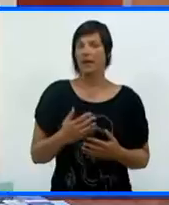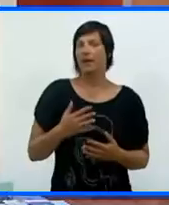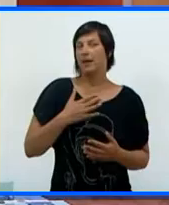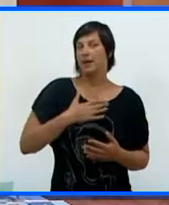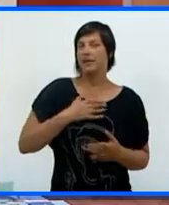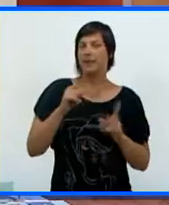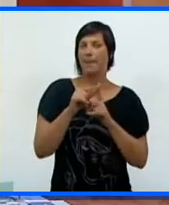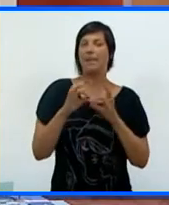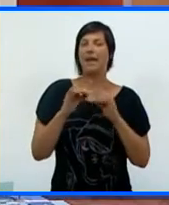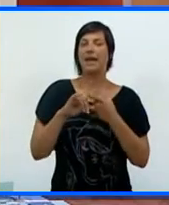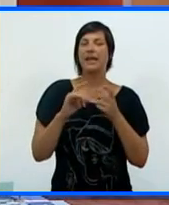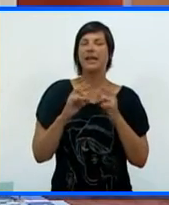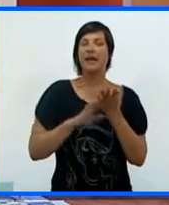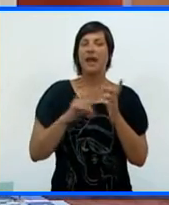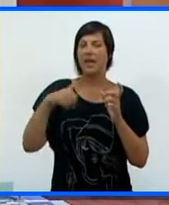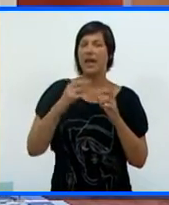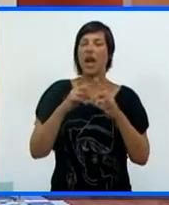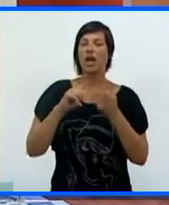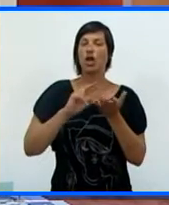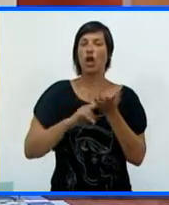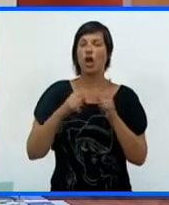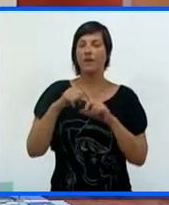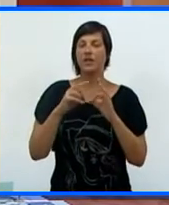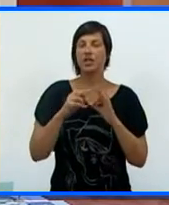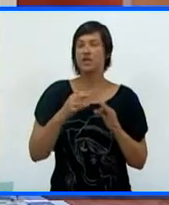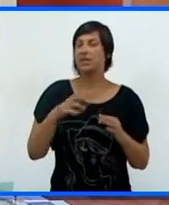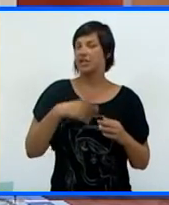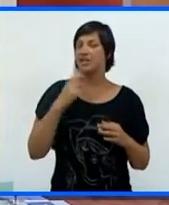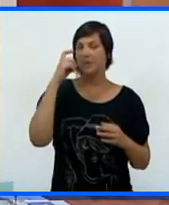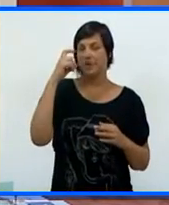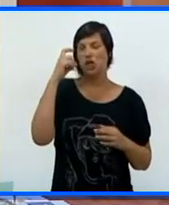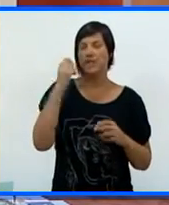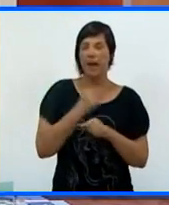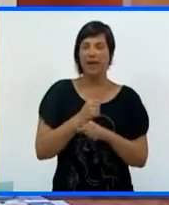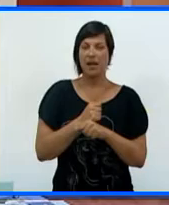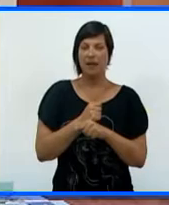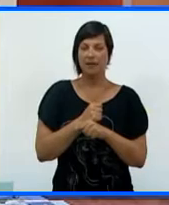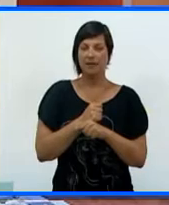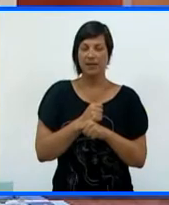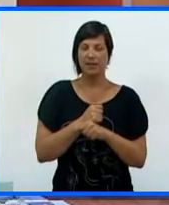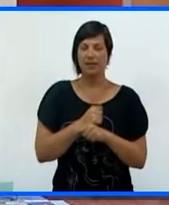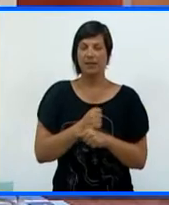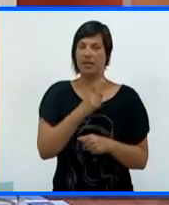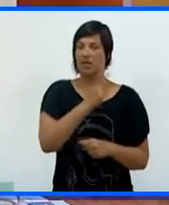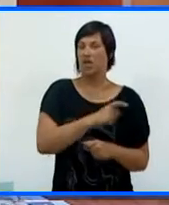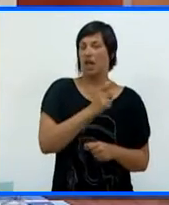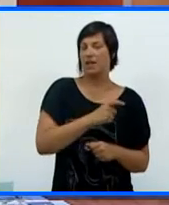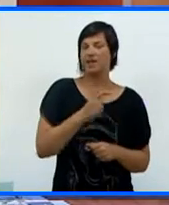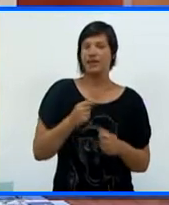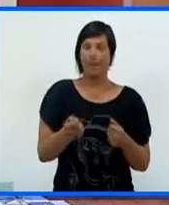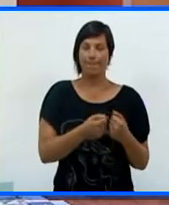Ja sam Darinka Jauković, inače sam po zvanju socijalni radnik. Član